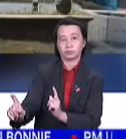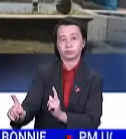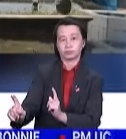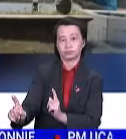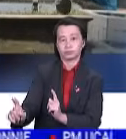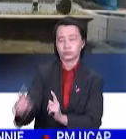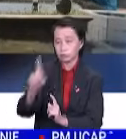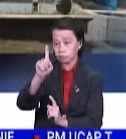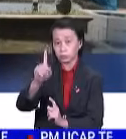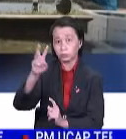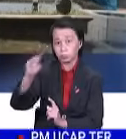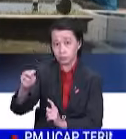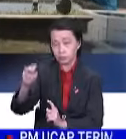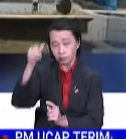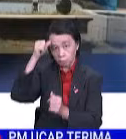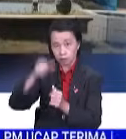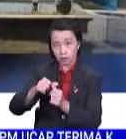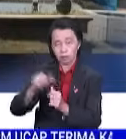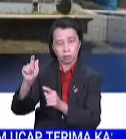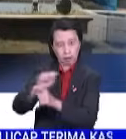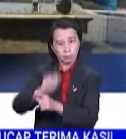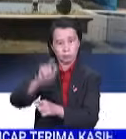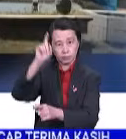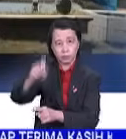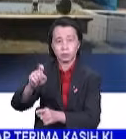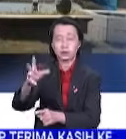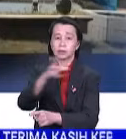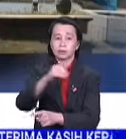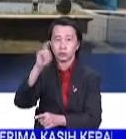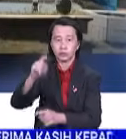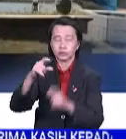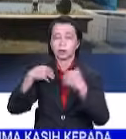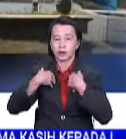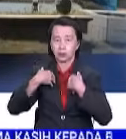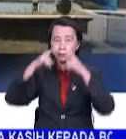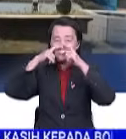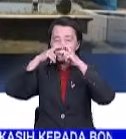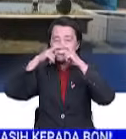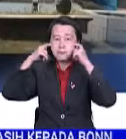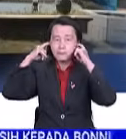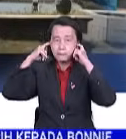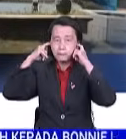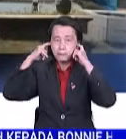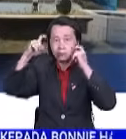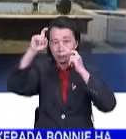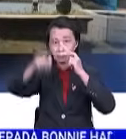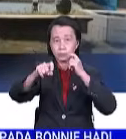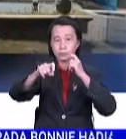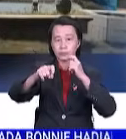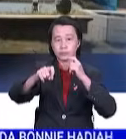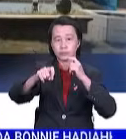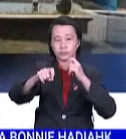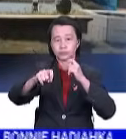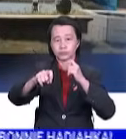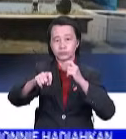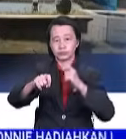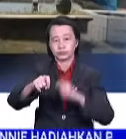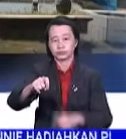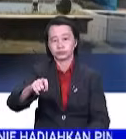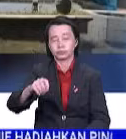pkq1 mite diamalkan dan juga pemakaian pelitung muka dia